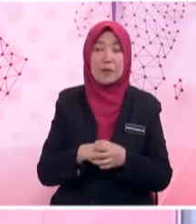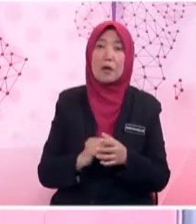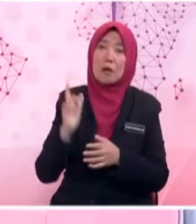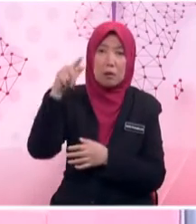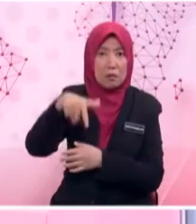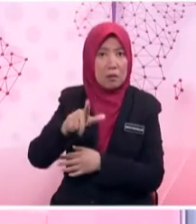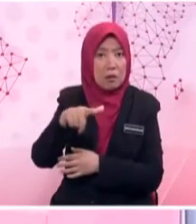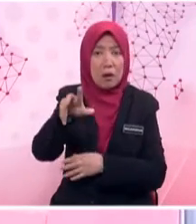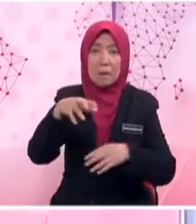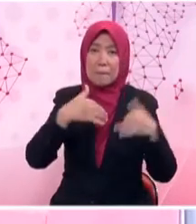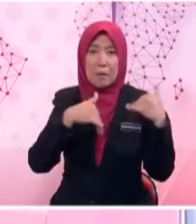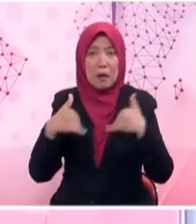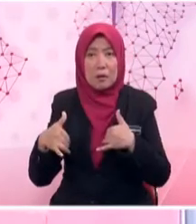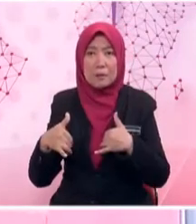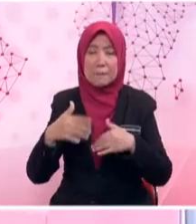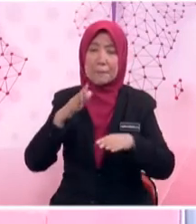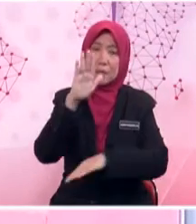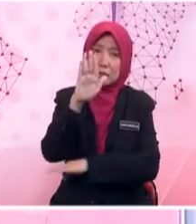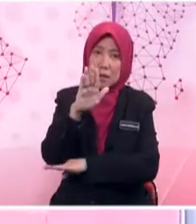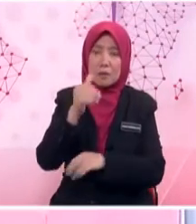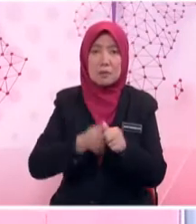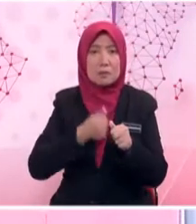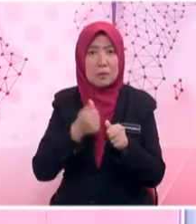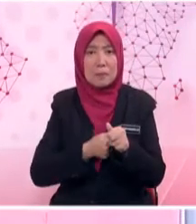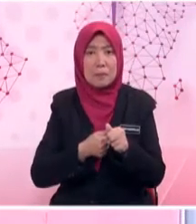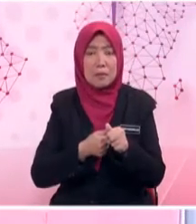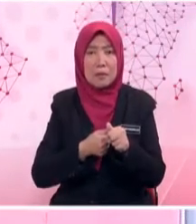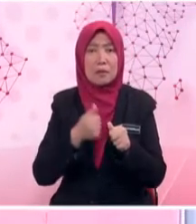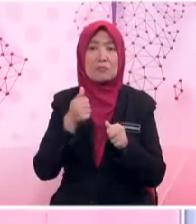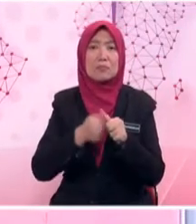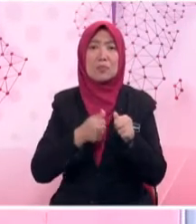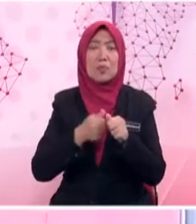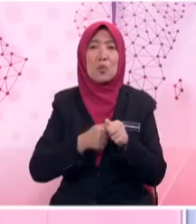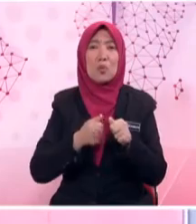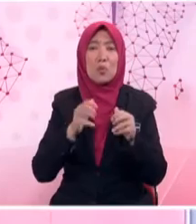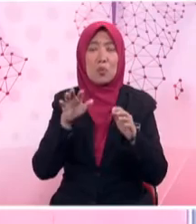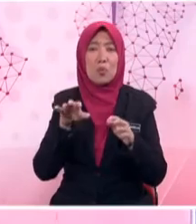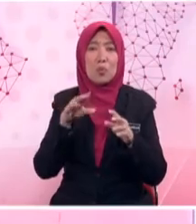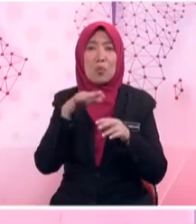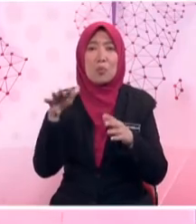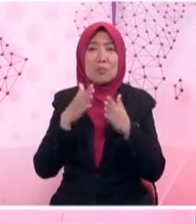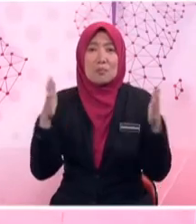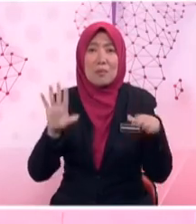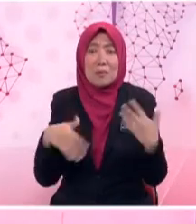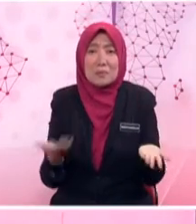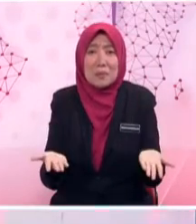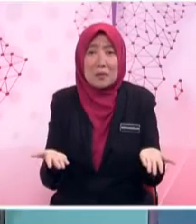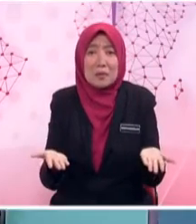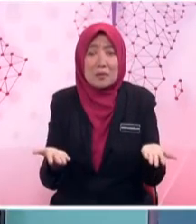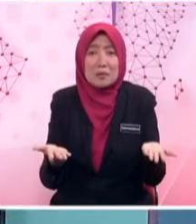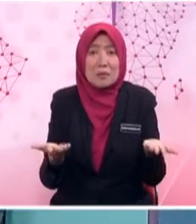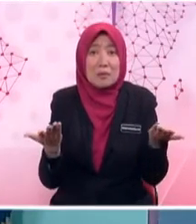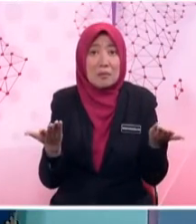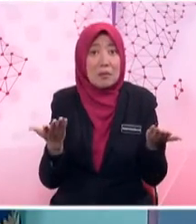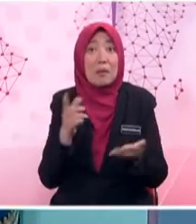petang bermain setiap. Setiap pun huruf besar. Okey. Di sini Rina